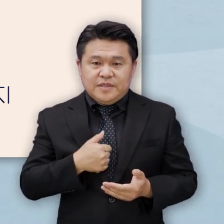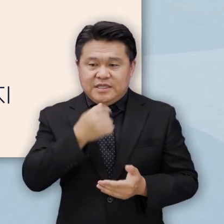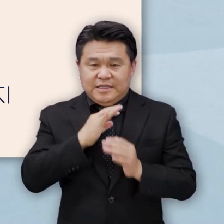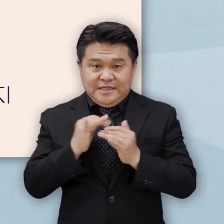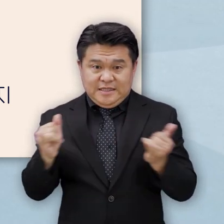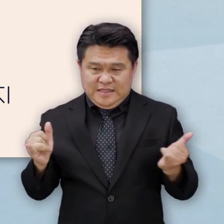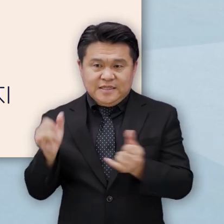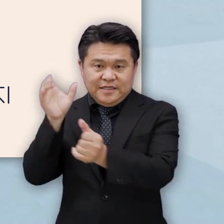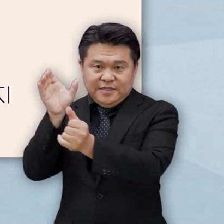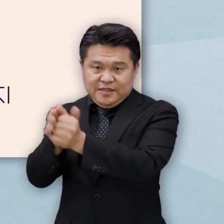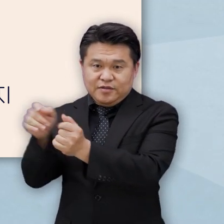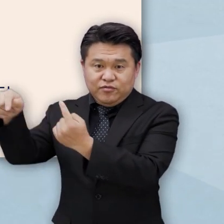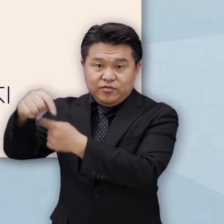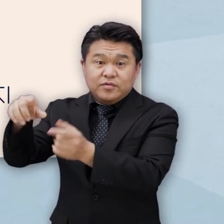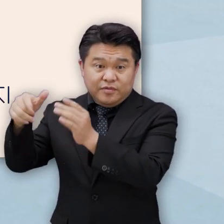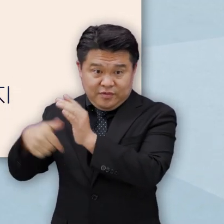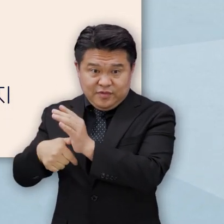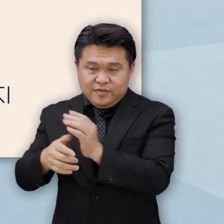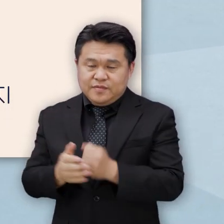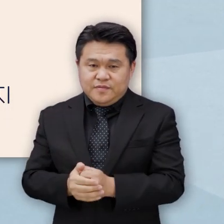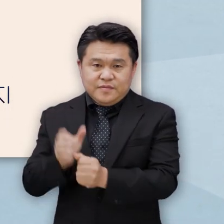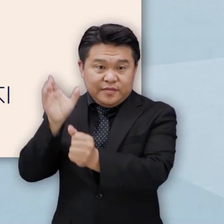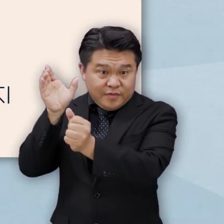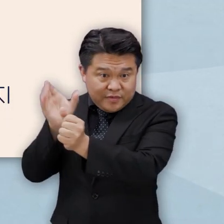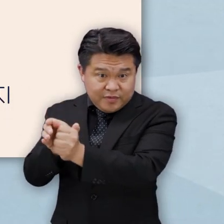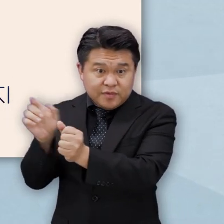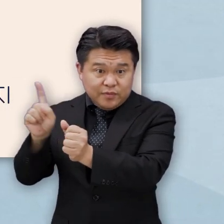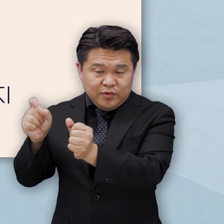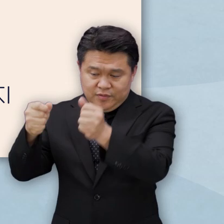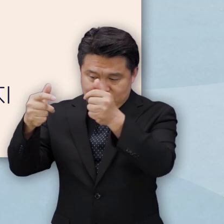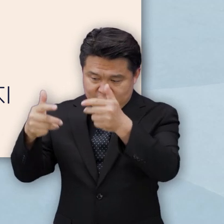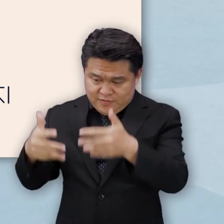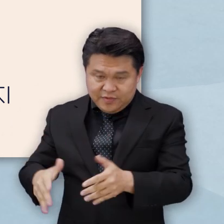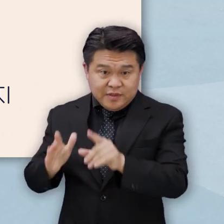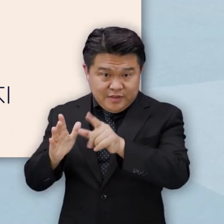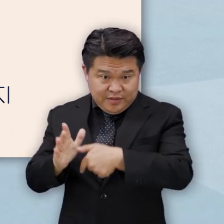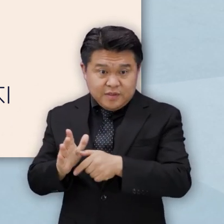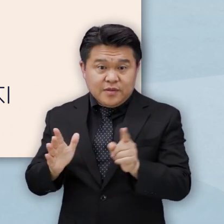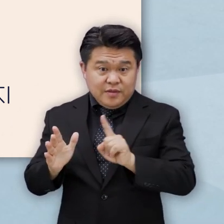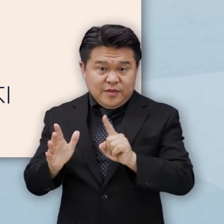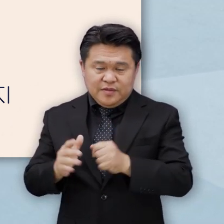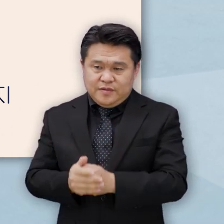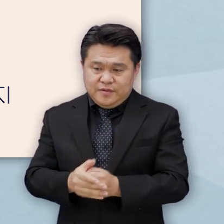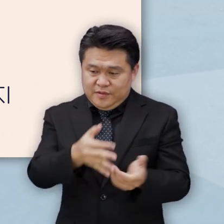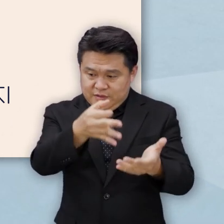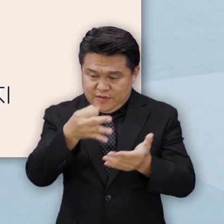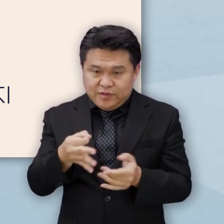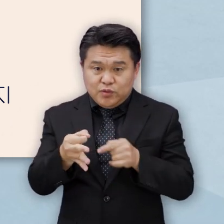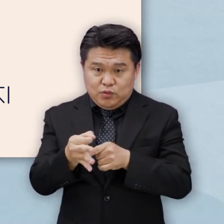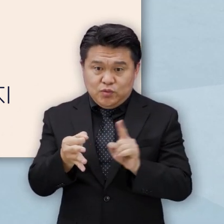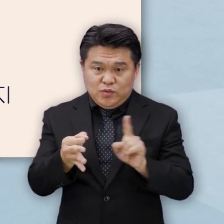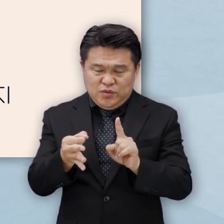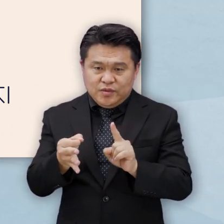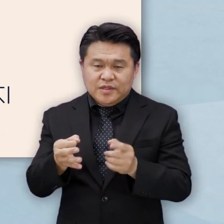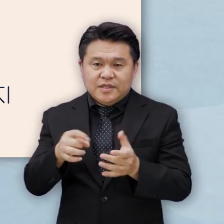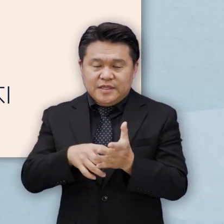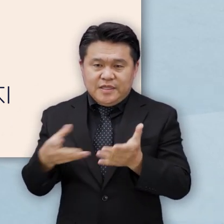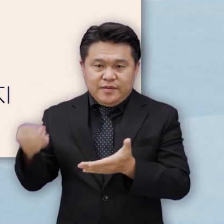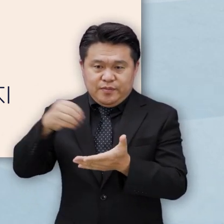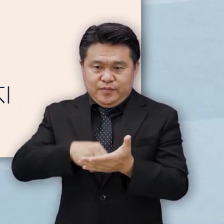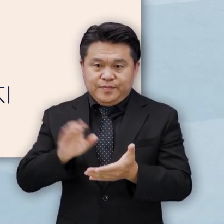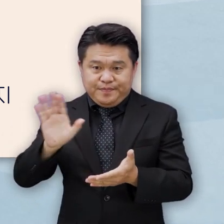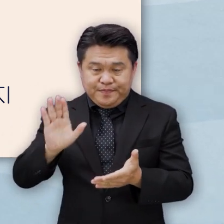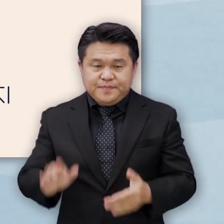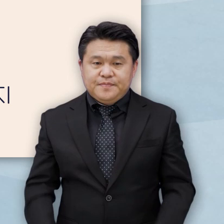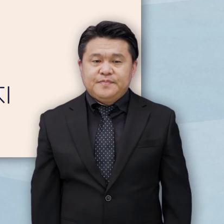신탁한 경우로서 해당 신탁이 다음 각 호의 요건을 모두 충족하는 경우에는 그 증여받은 재산가액은 증여세